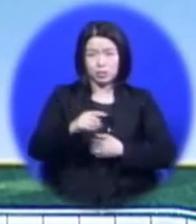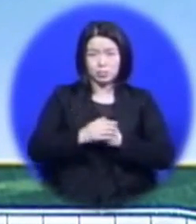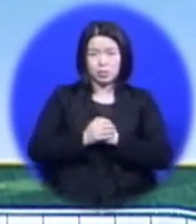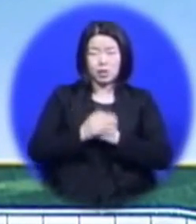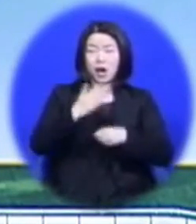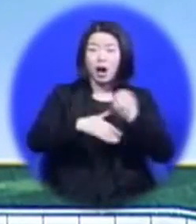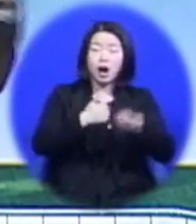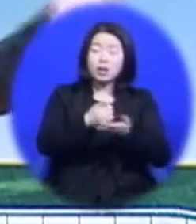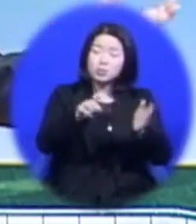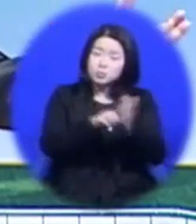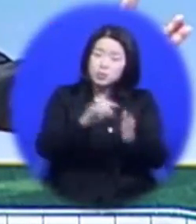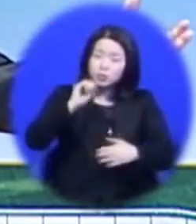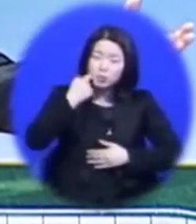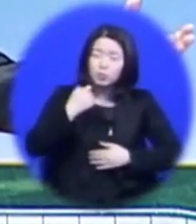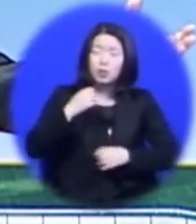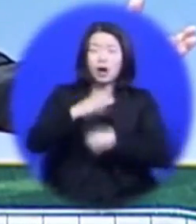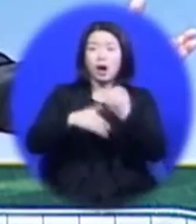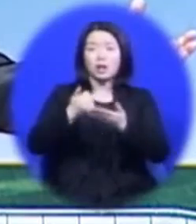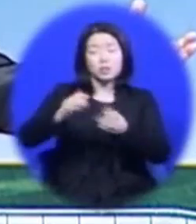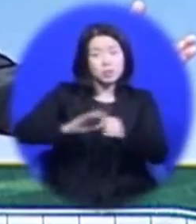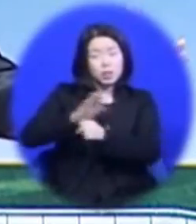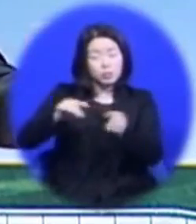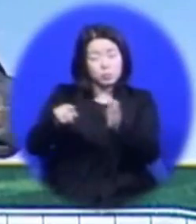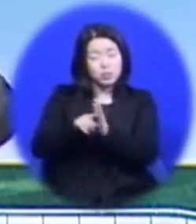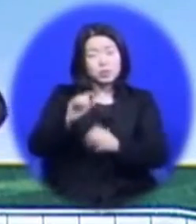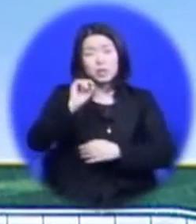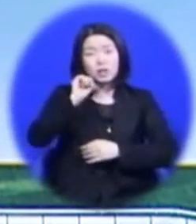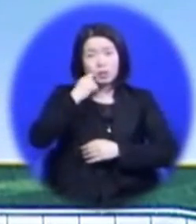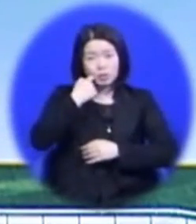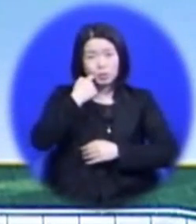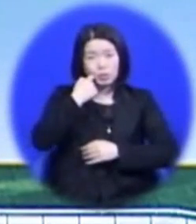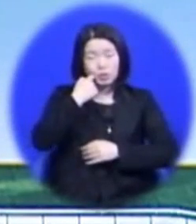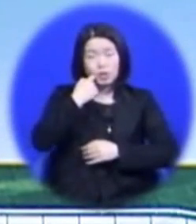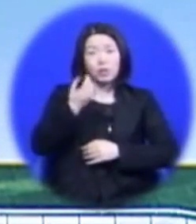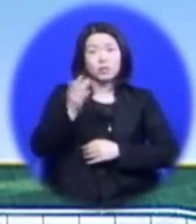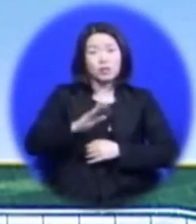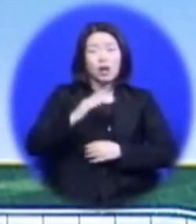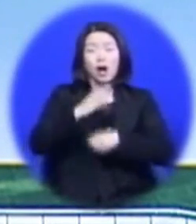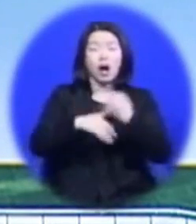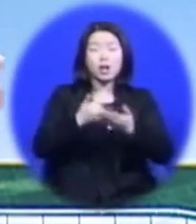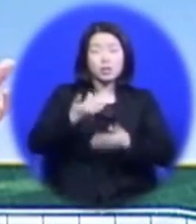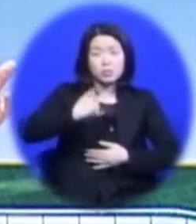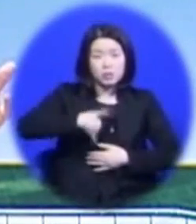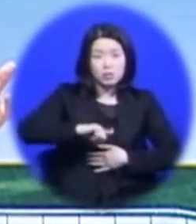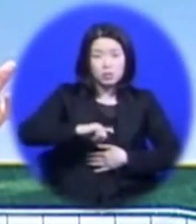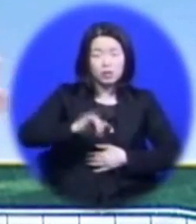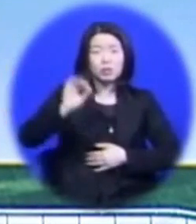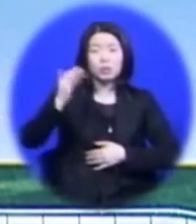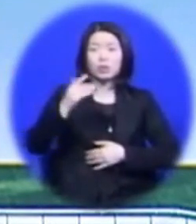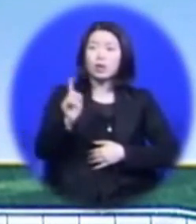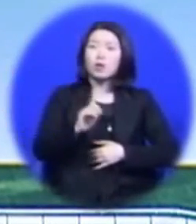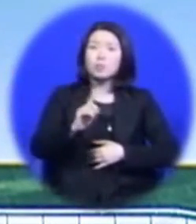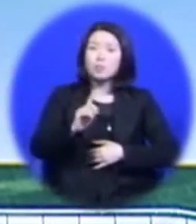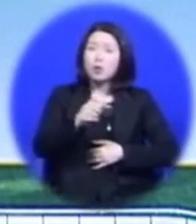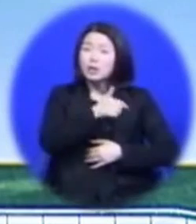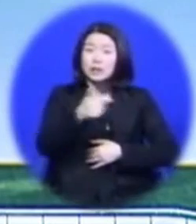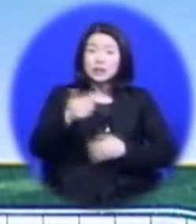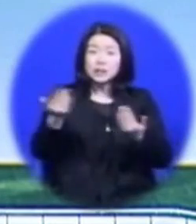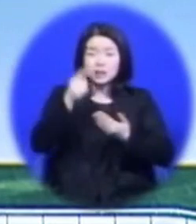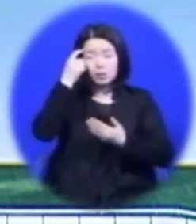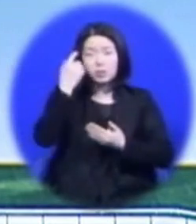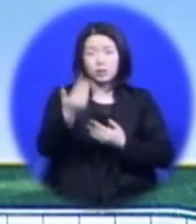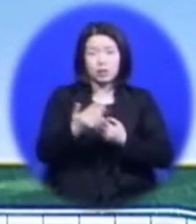믿어지고 하나님의 사랑도 안 믿어지는데 하나님의 자녀가 되었다는 게 뭐 대단해요? 하나님의 자녀가